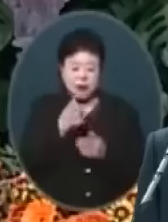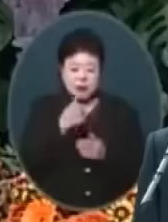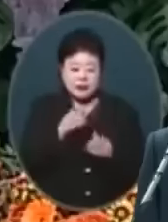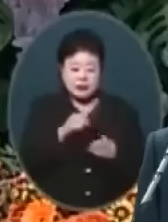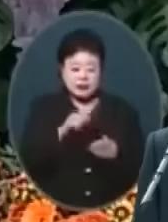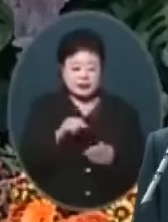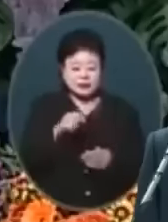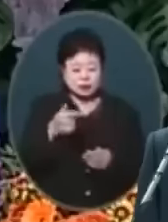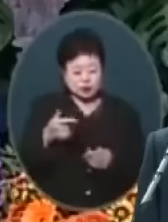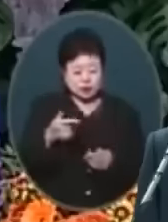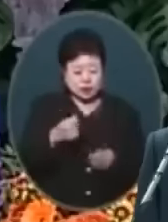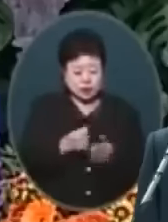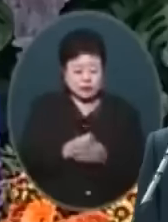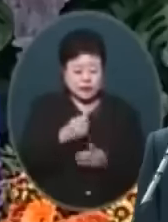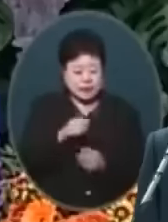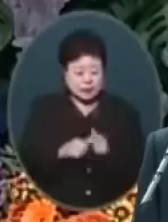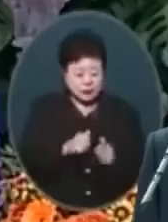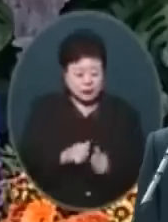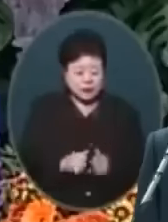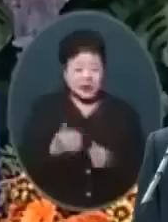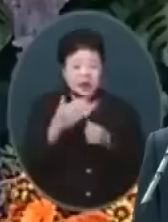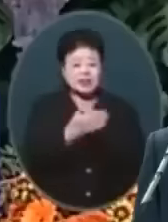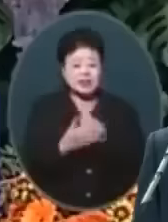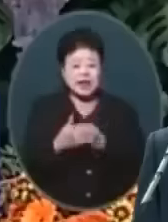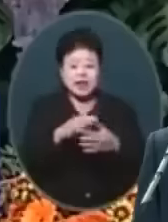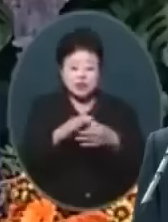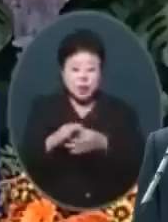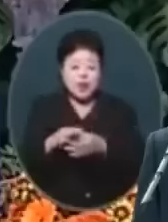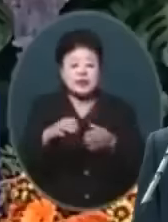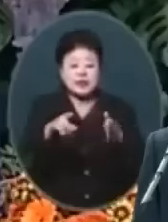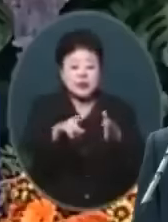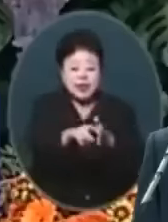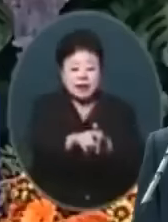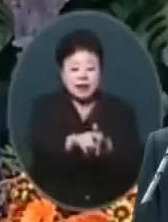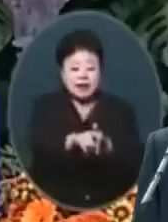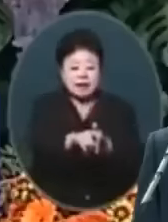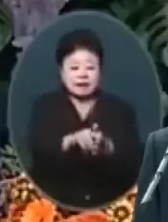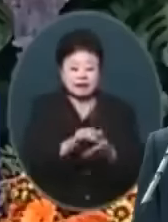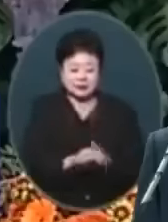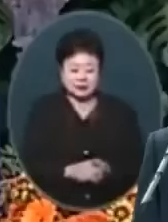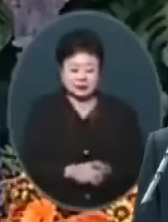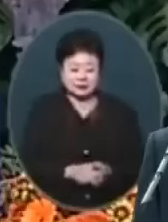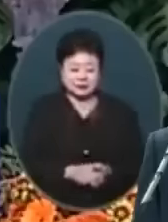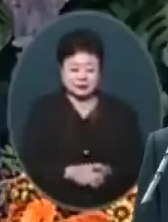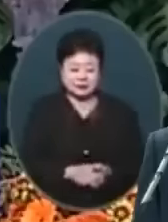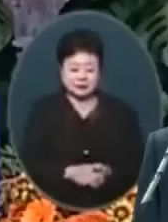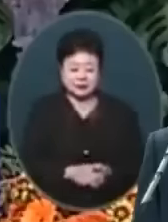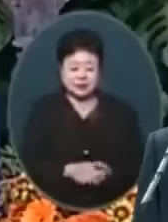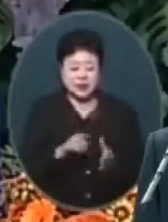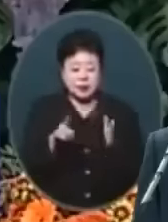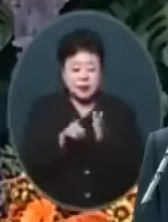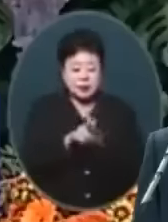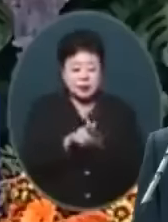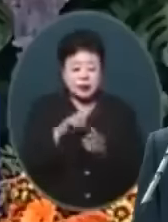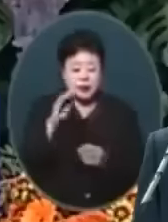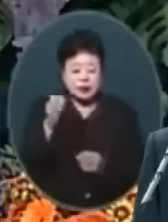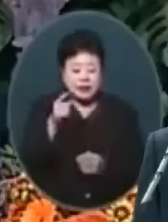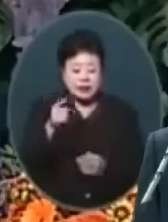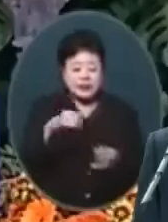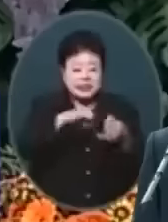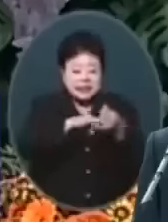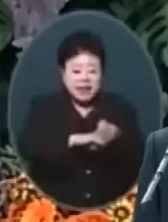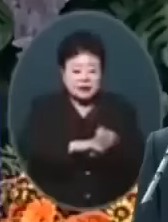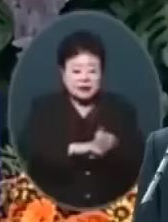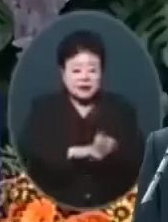4장 16절에 그러므로 상속자가 되는 것이 은혜에 속하기 위하여 믿음으로